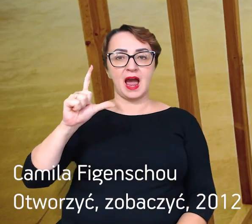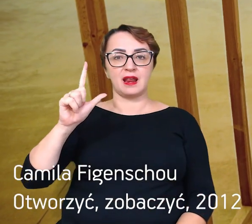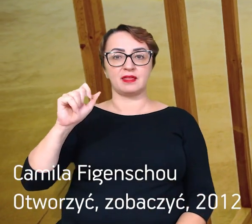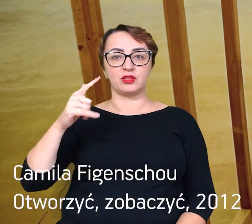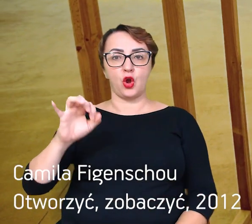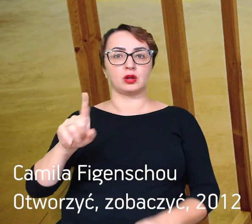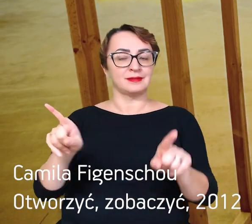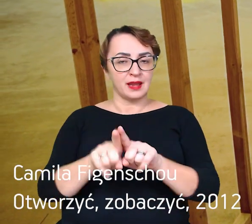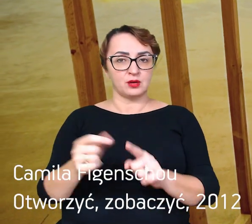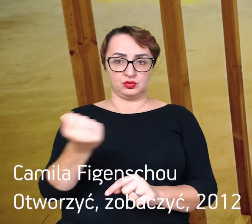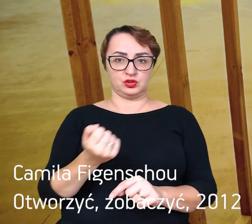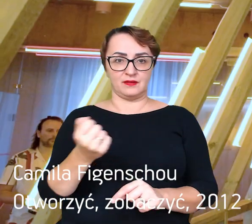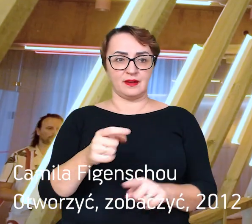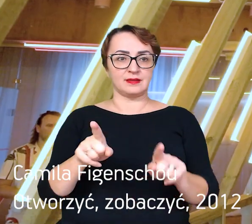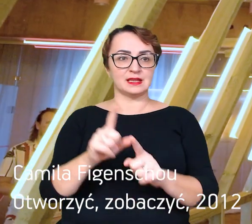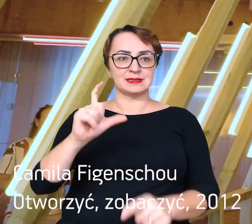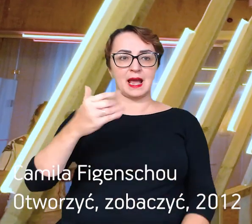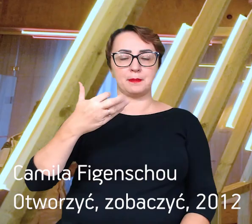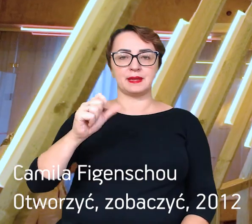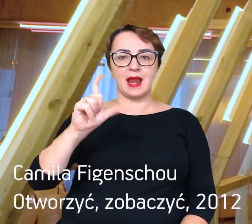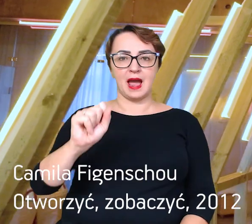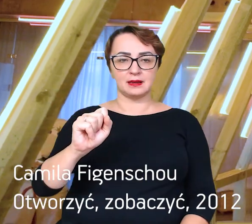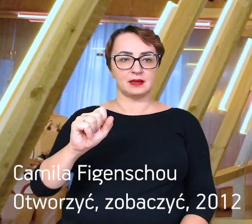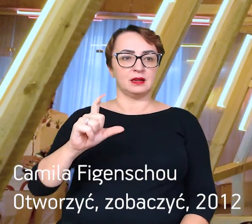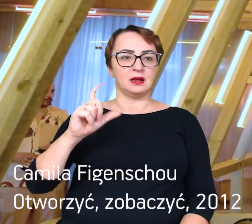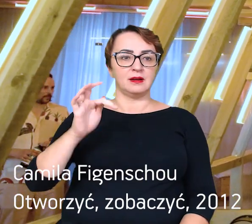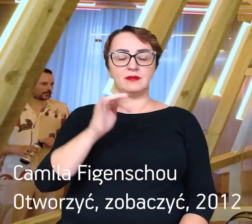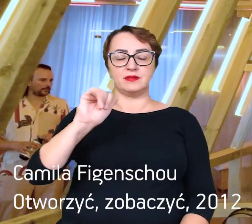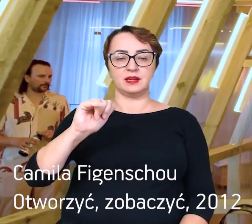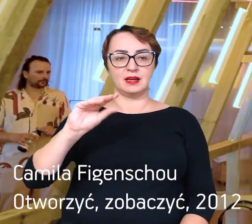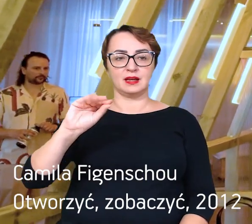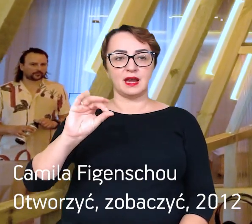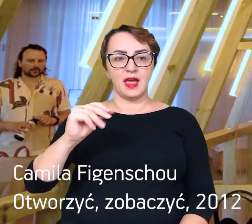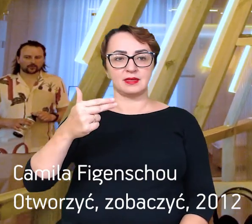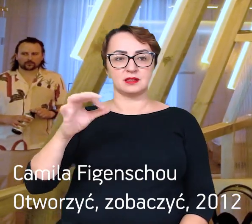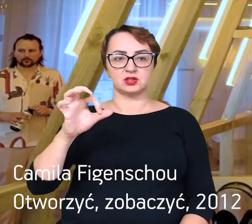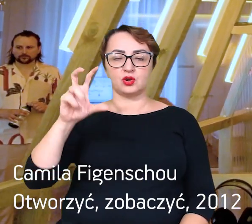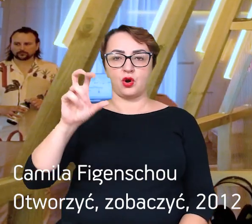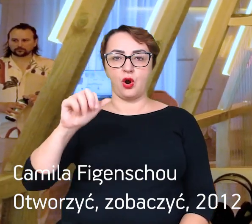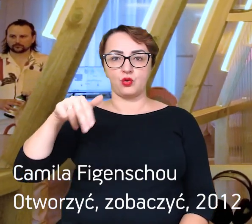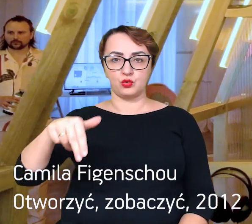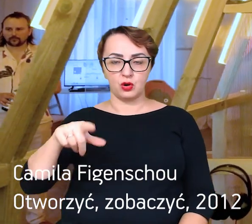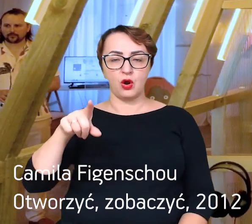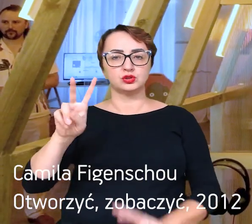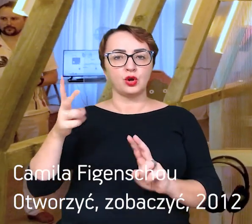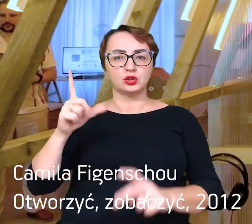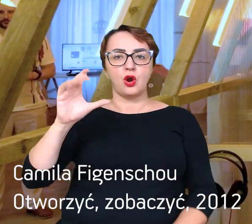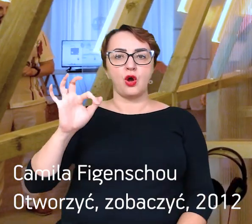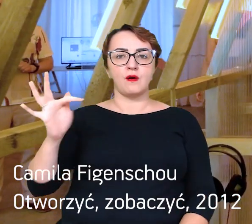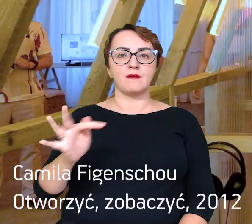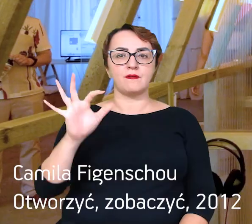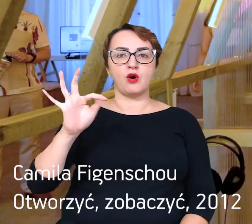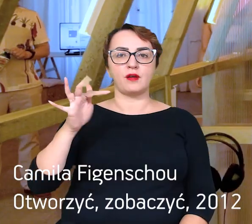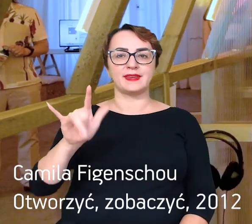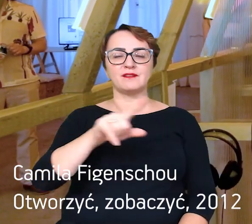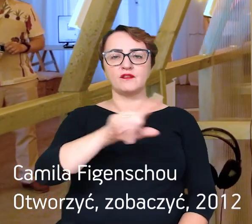stopnia również Kamila Figenschu, artystka z Lofotów. Te spotkania są różne. One czasami mają charakter taki